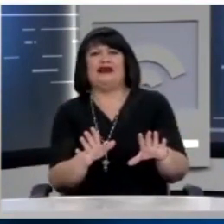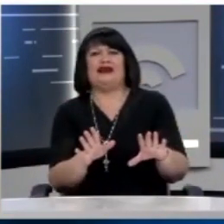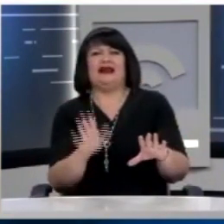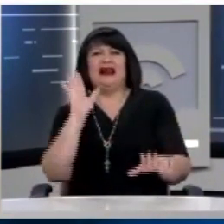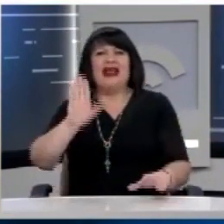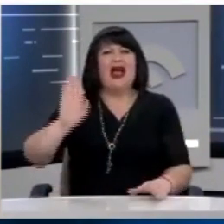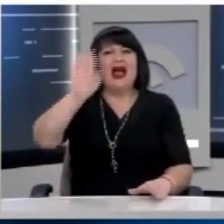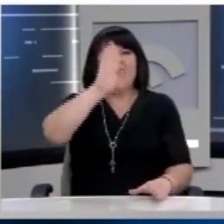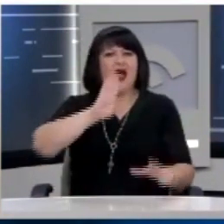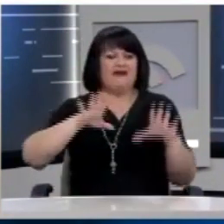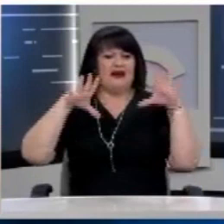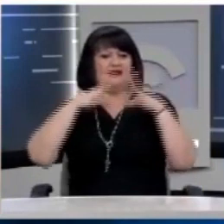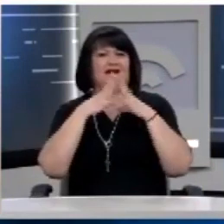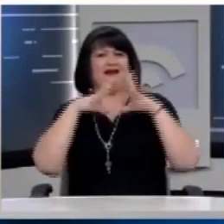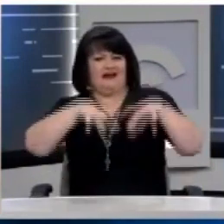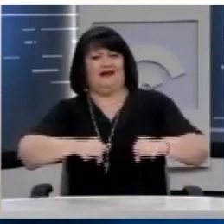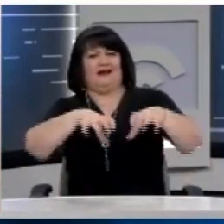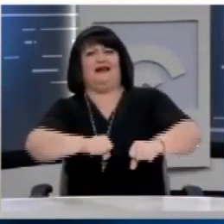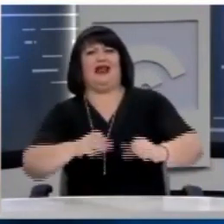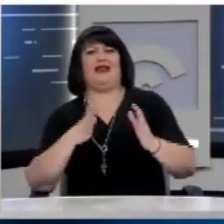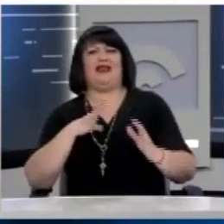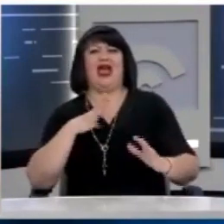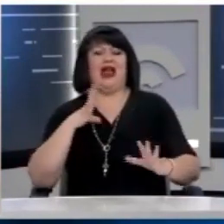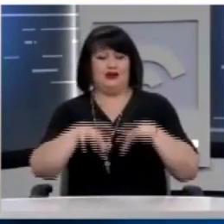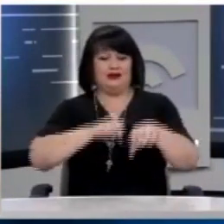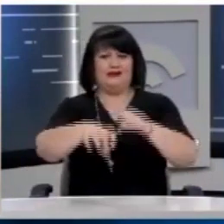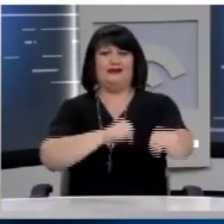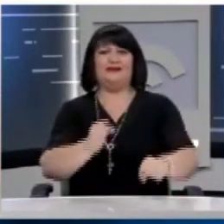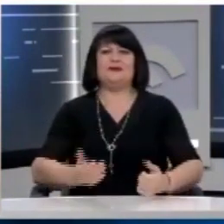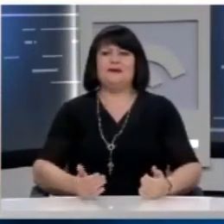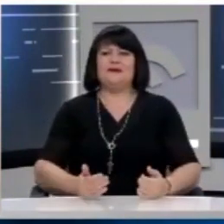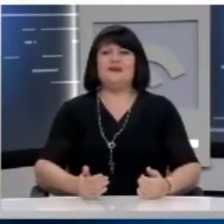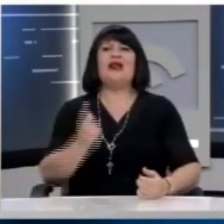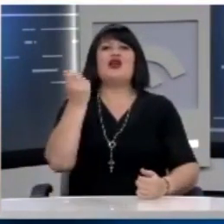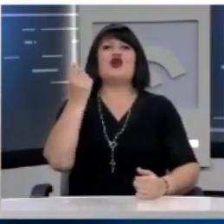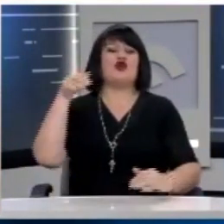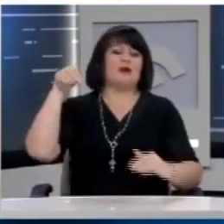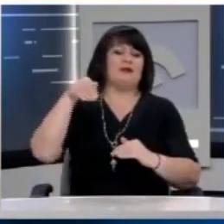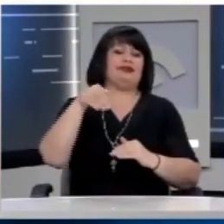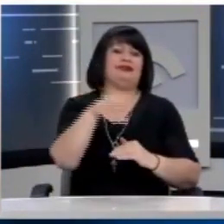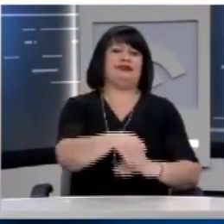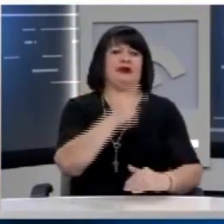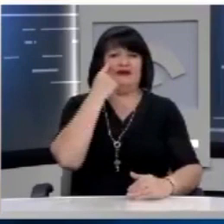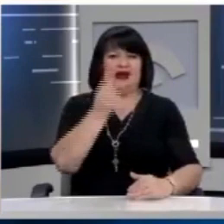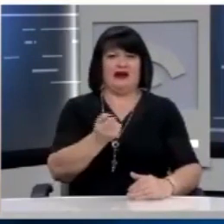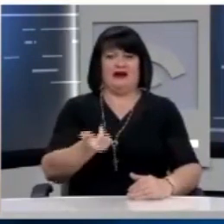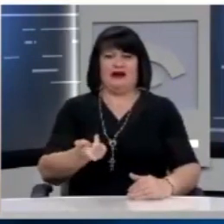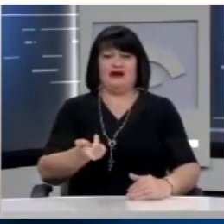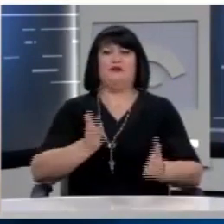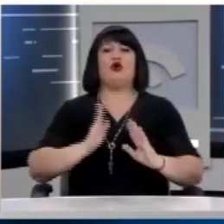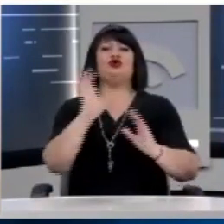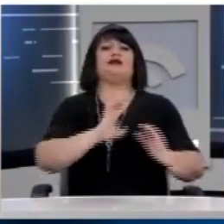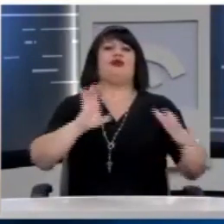δυνάμεων στην περιοχή, που αναθεωρούνται προς τα κάτω οι προβλέψεις για την πορεία της οικονομίας της Ευρωπαϊκής Ένωσης.